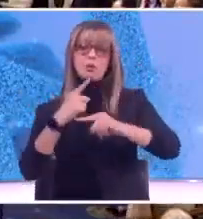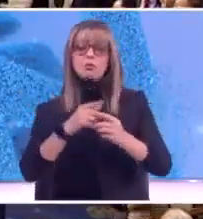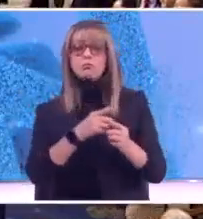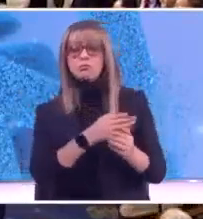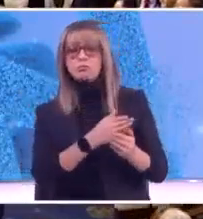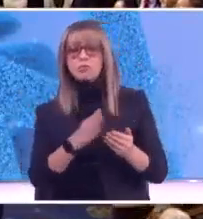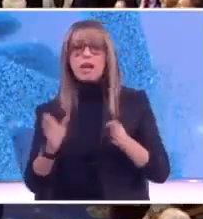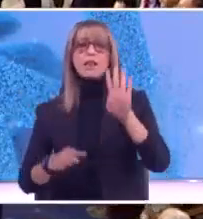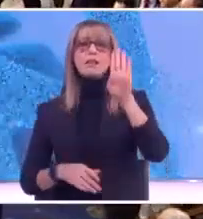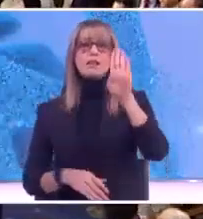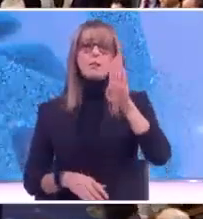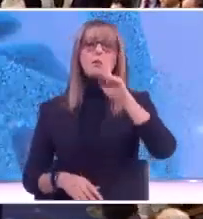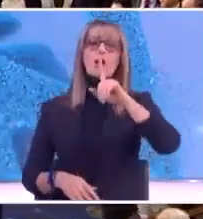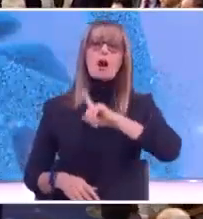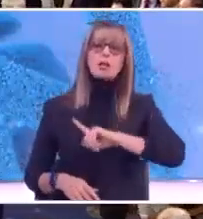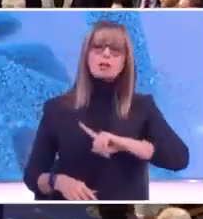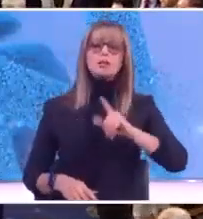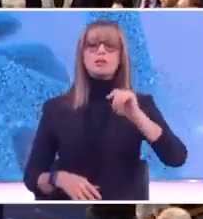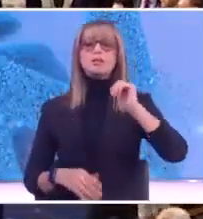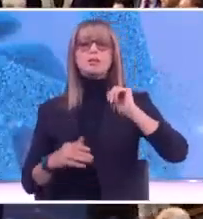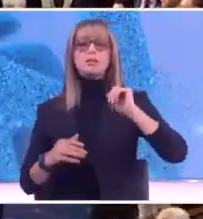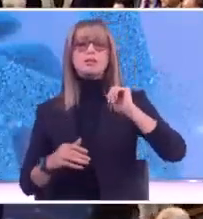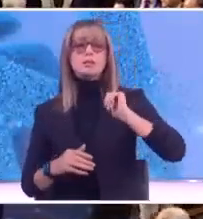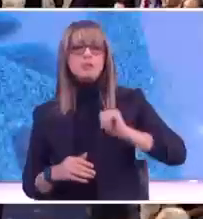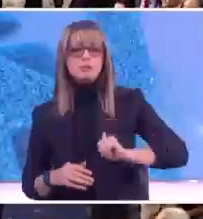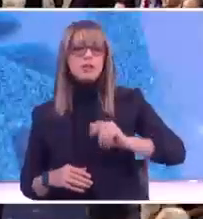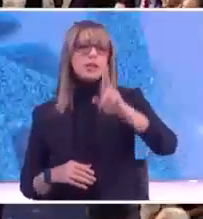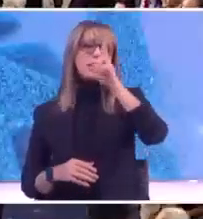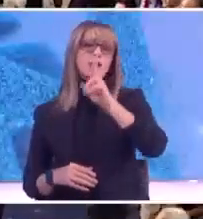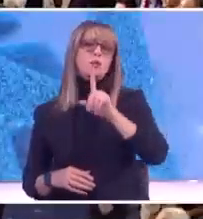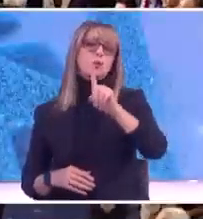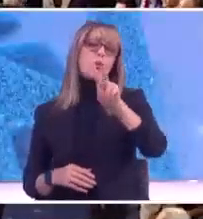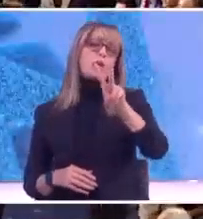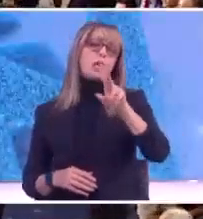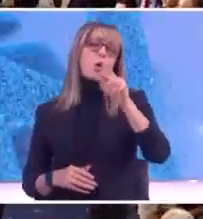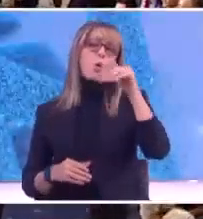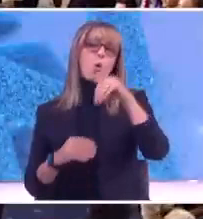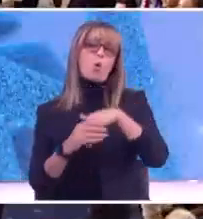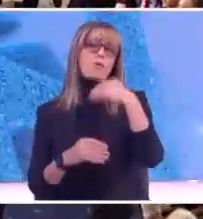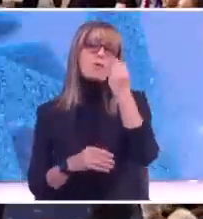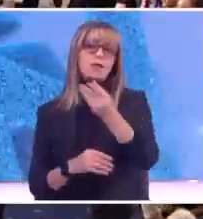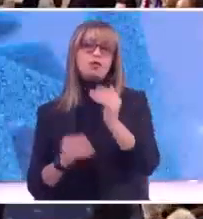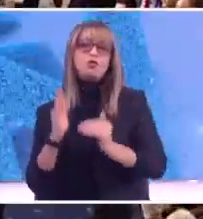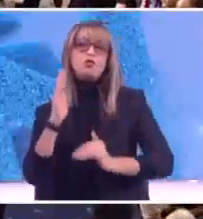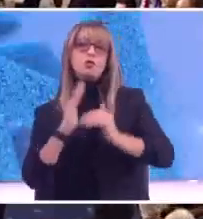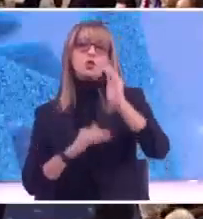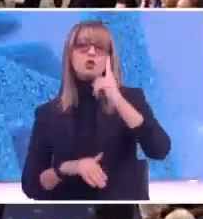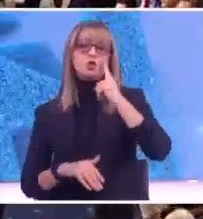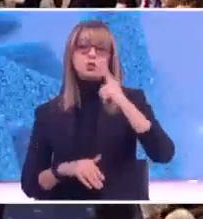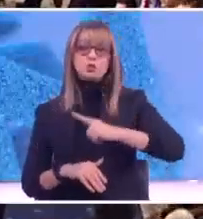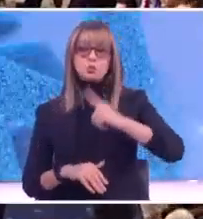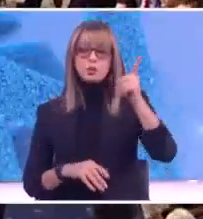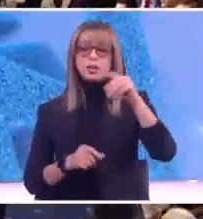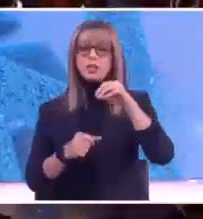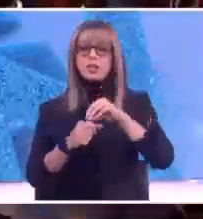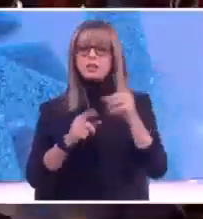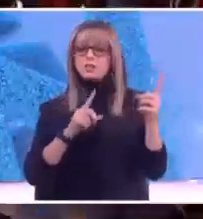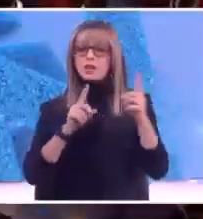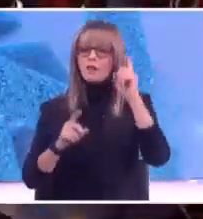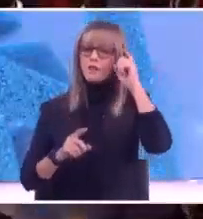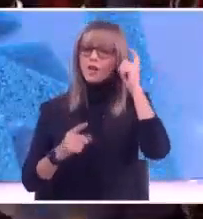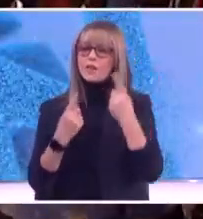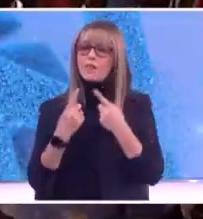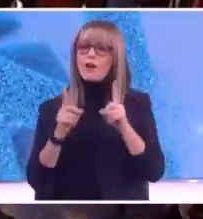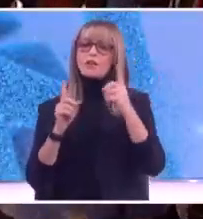itibaren Demokratlar adayları Hakim Jeffries'e 212 oy verdi. Çoğunluktaki Cumhuriyetçiler ise aralarındaki görüş